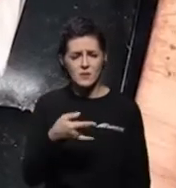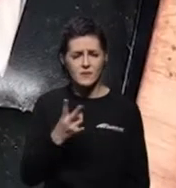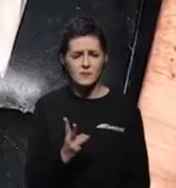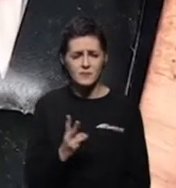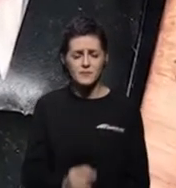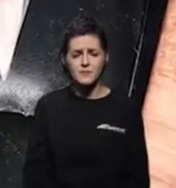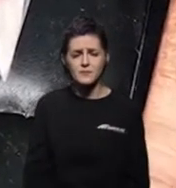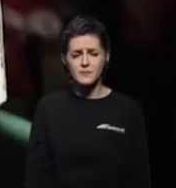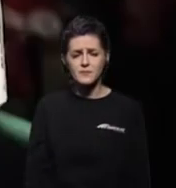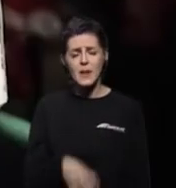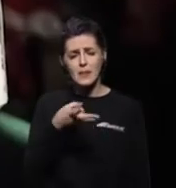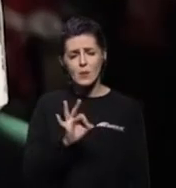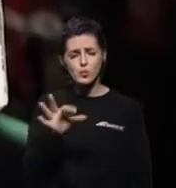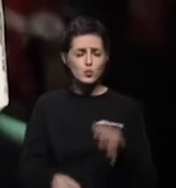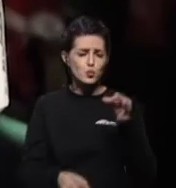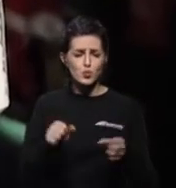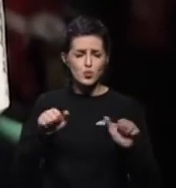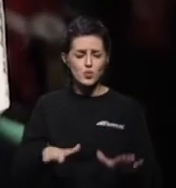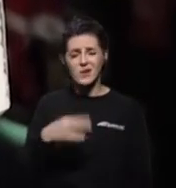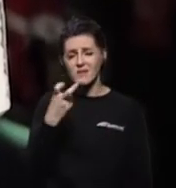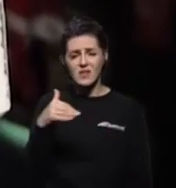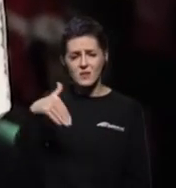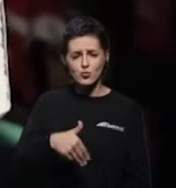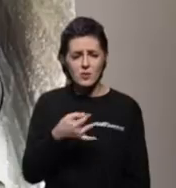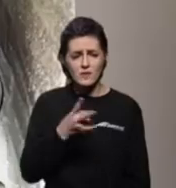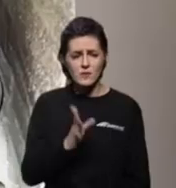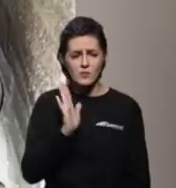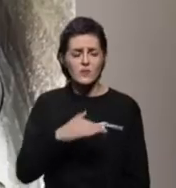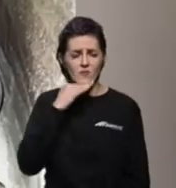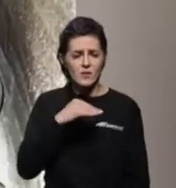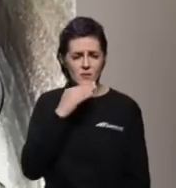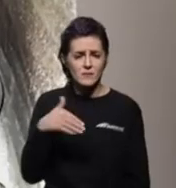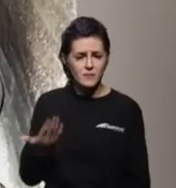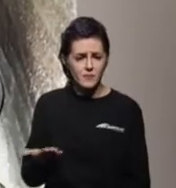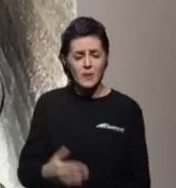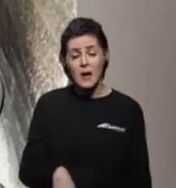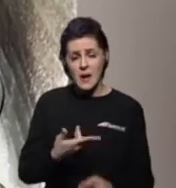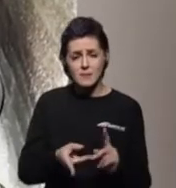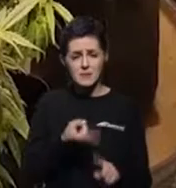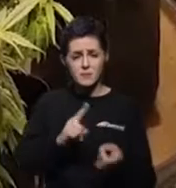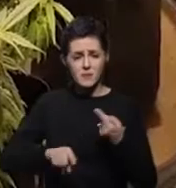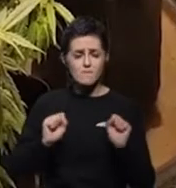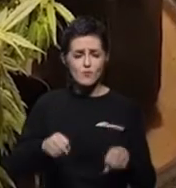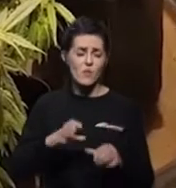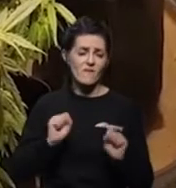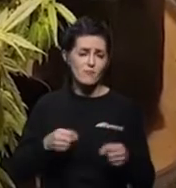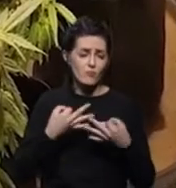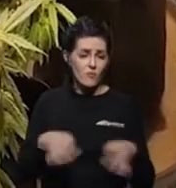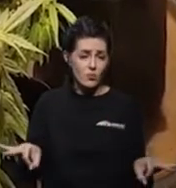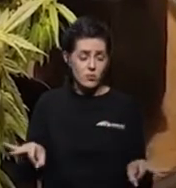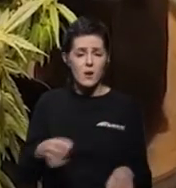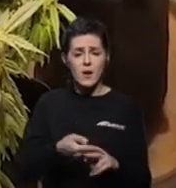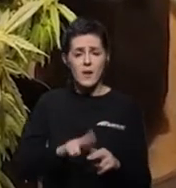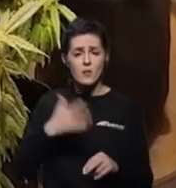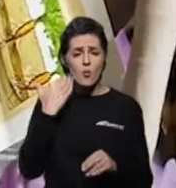гривень. Однак суд вирішив, що 200 тисяч гривень застави буде достатньо. Його спільник зможе вийти з-під варти